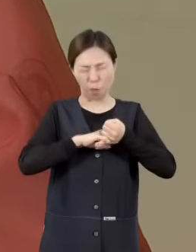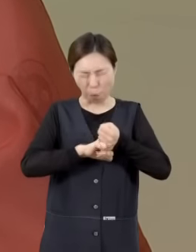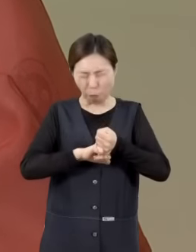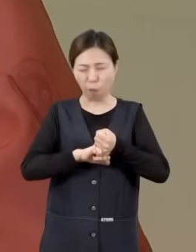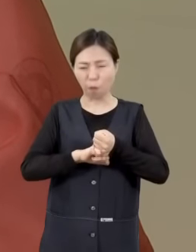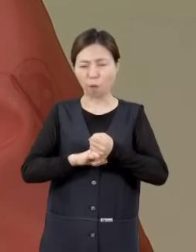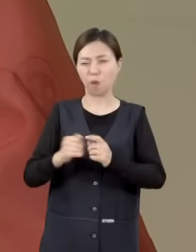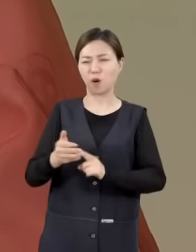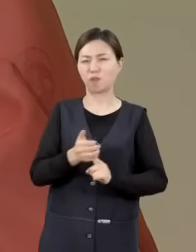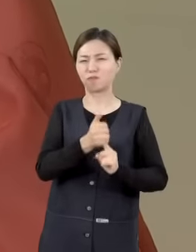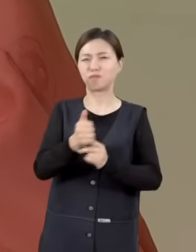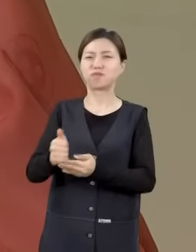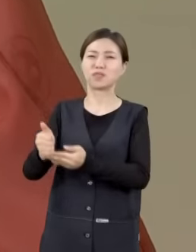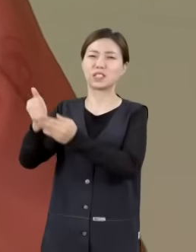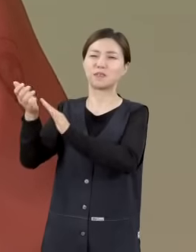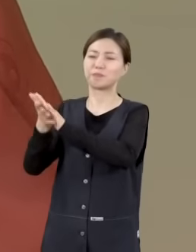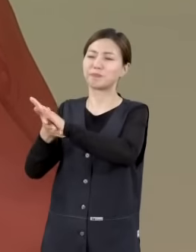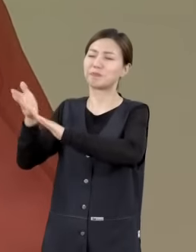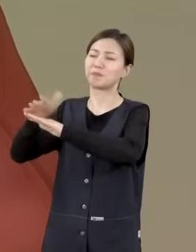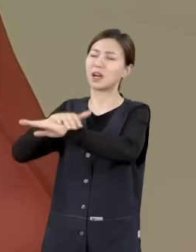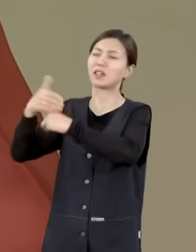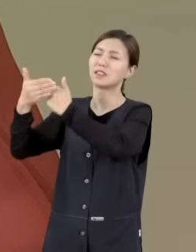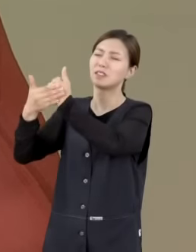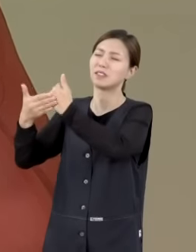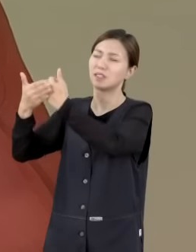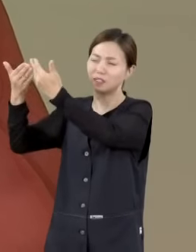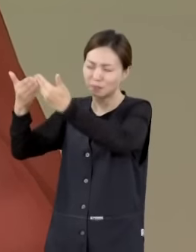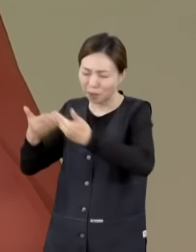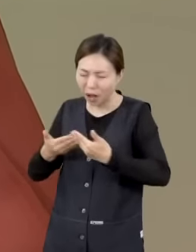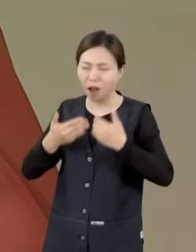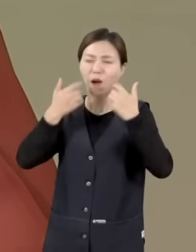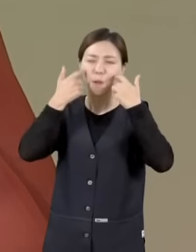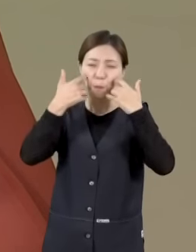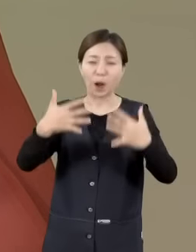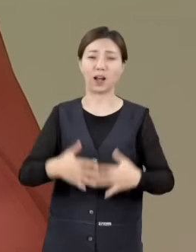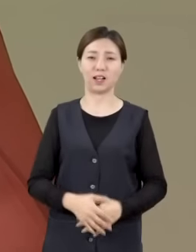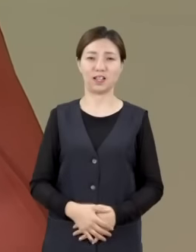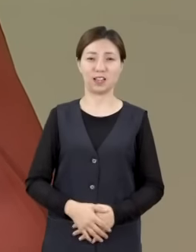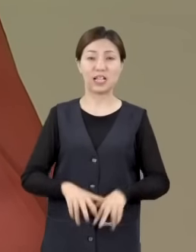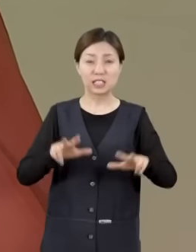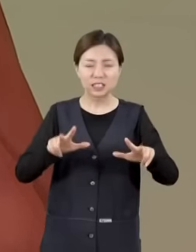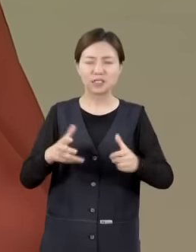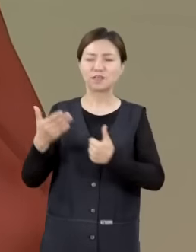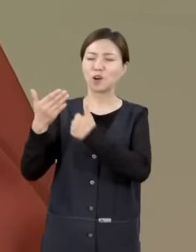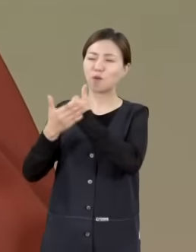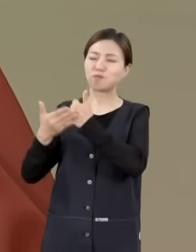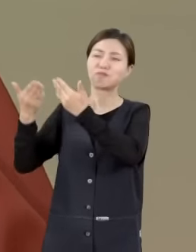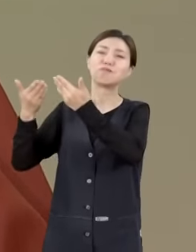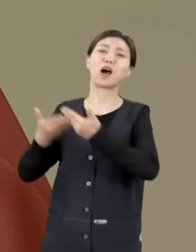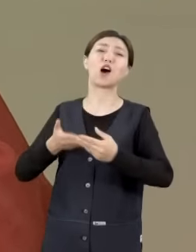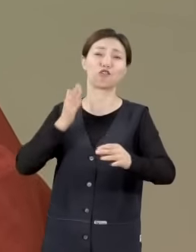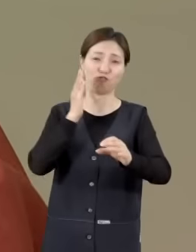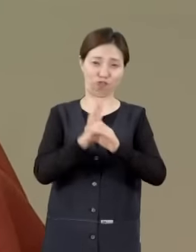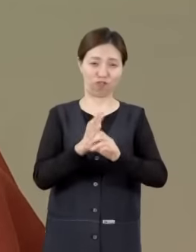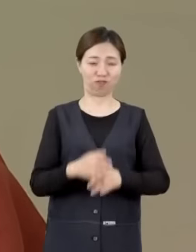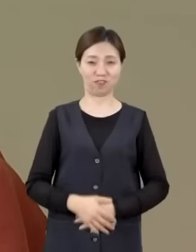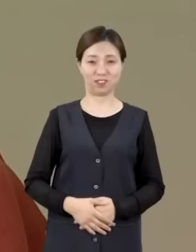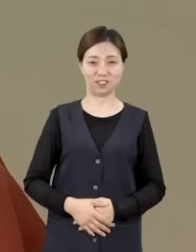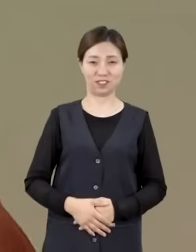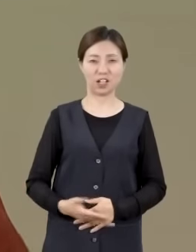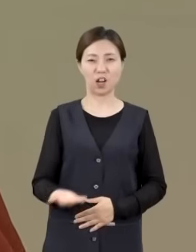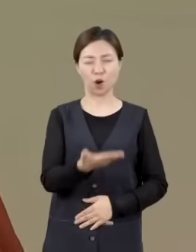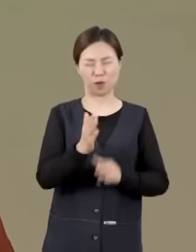공덕을 닦으면 분명히 가피가 있습니다 100% 있습니다 지금이 순간